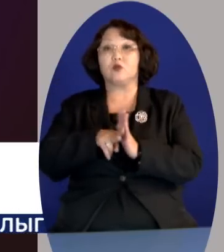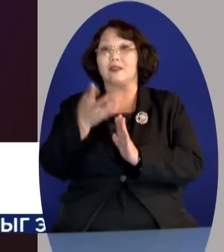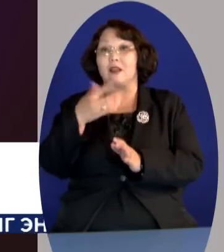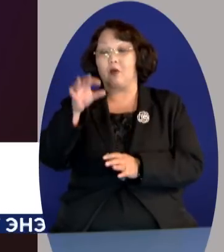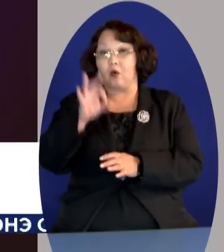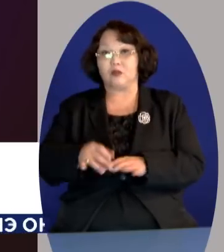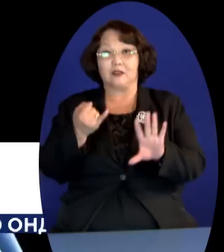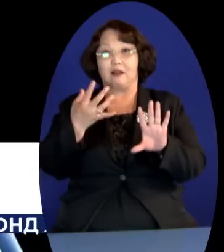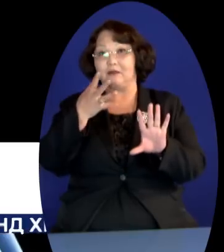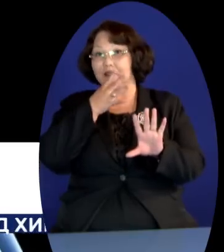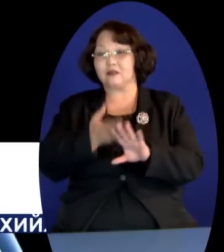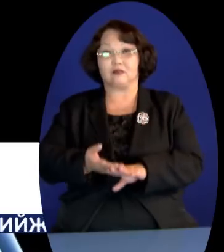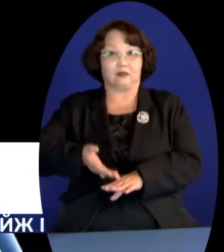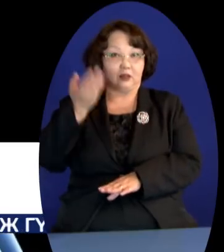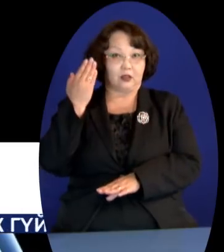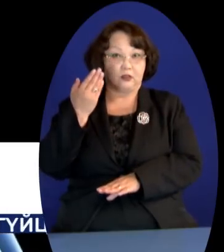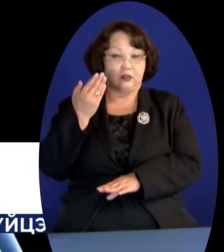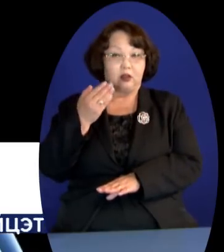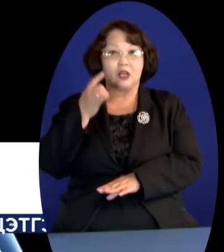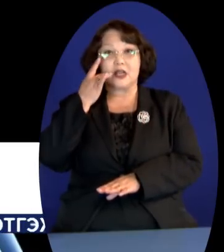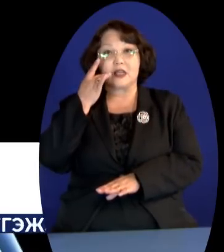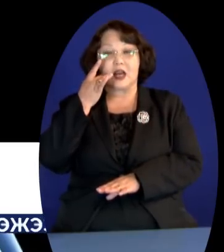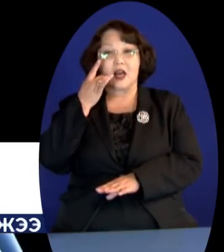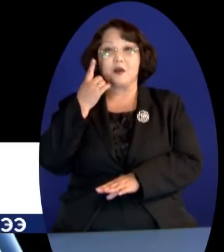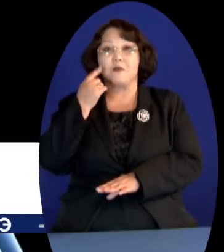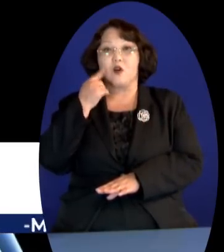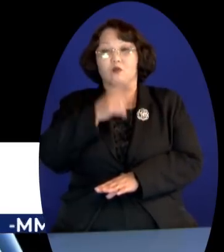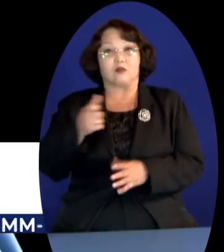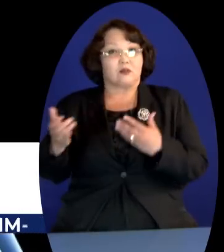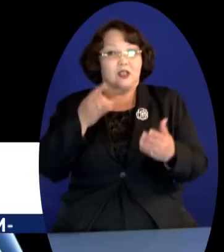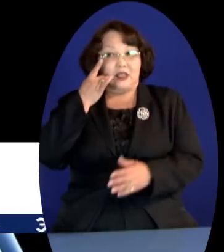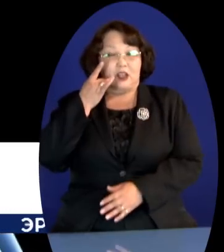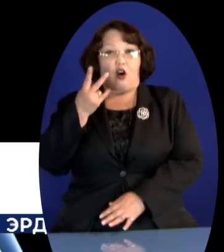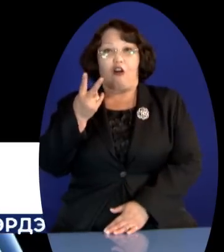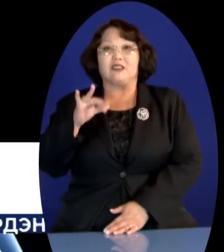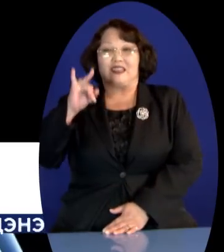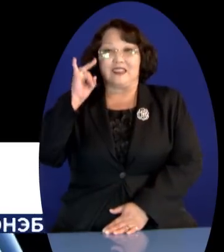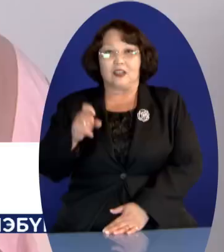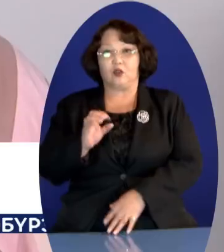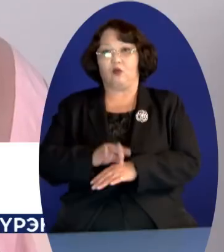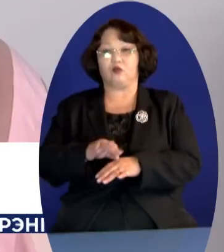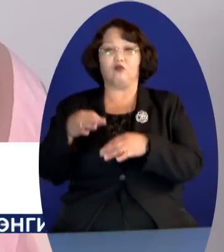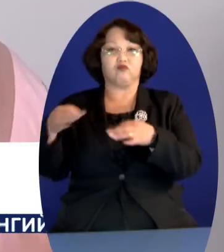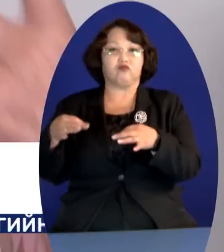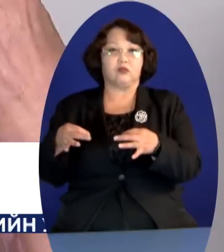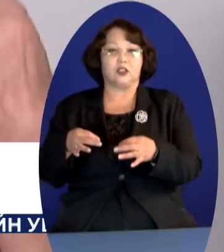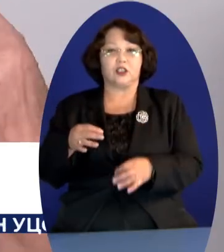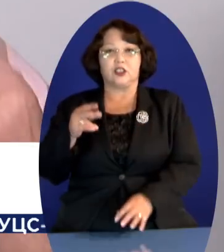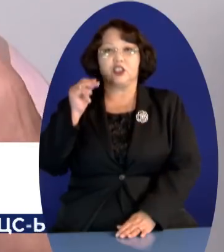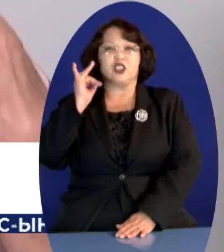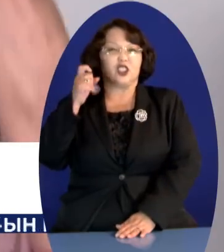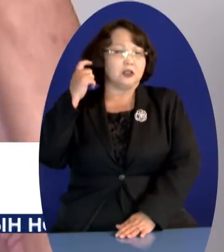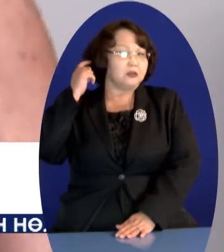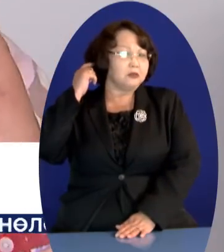нь 65-аас дээш насныхан, хүүсийн хувьд эрчүүд эмэгтэйчүүдээс 2 дахин их өвчлөдгөө. Чихний урд талд нэг юм